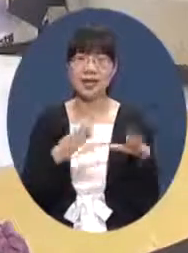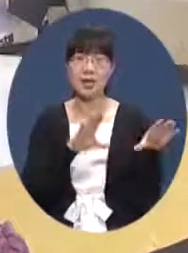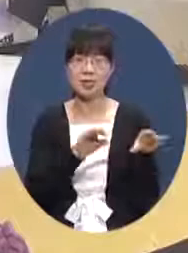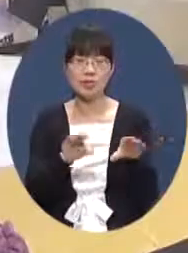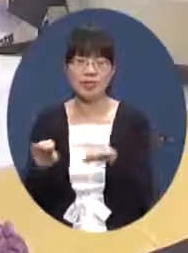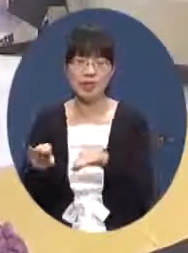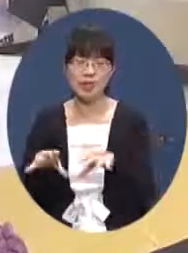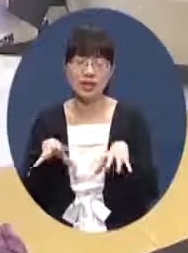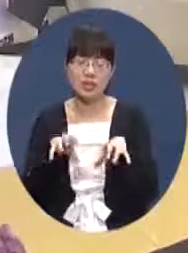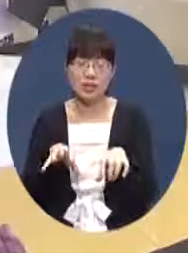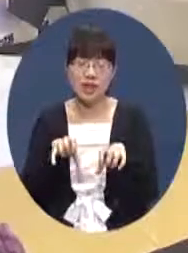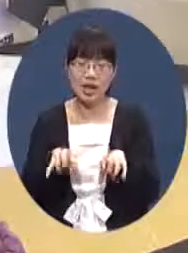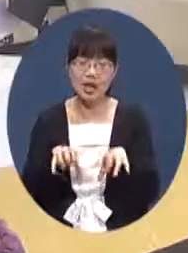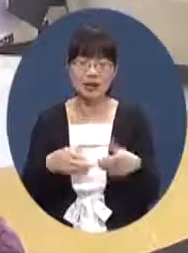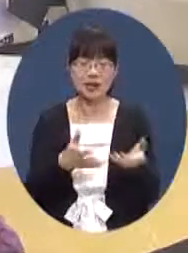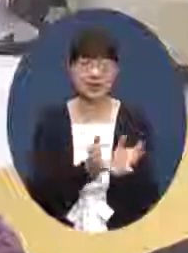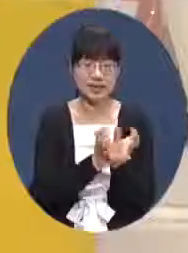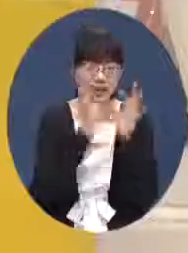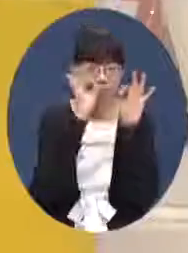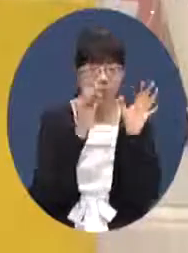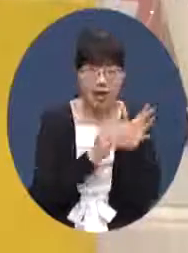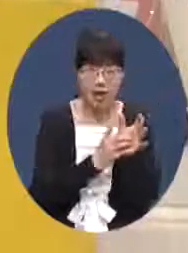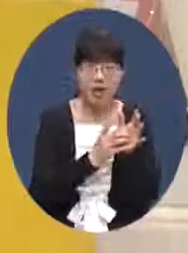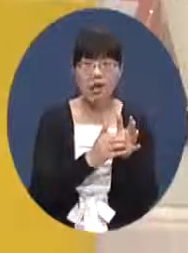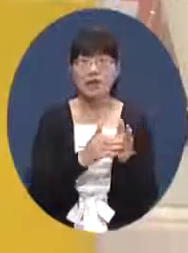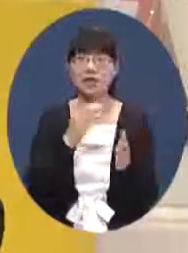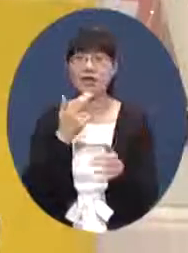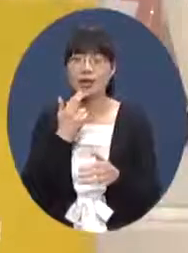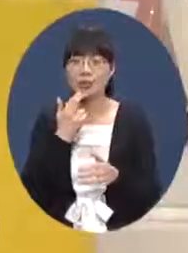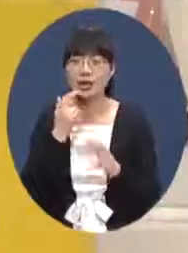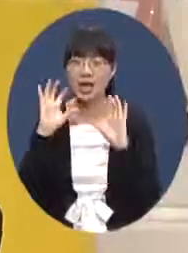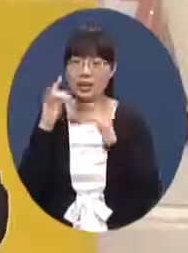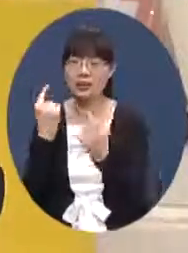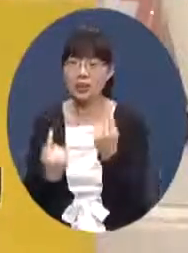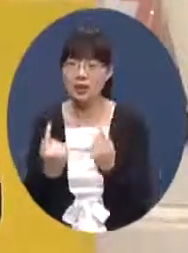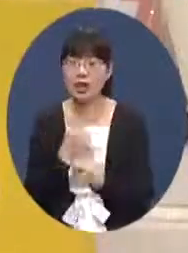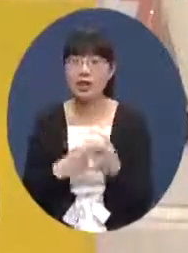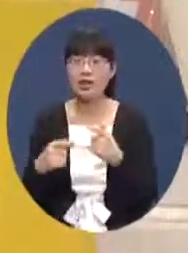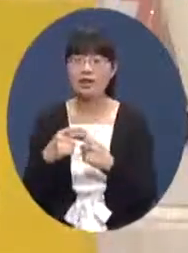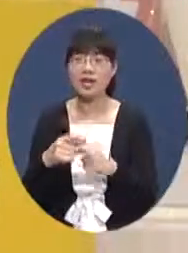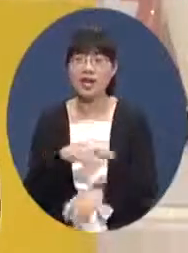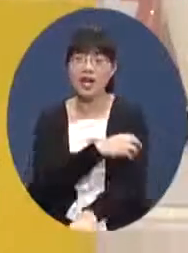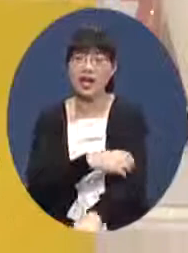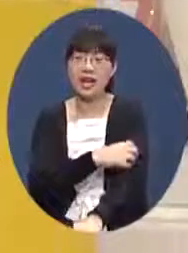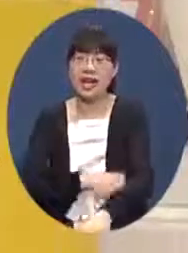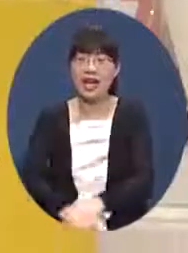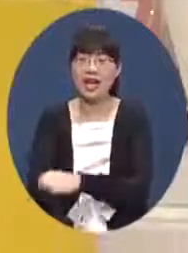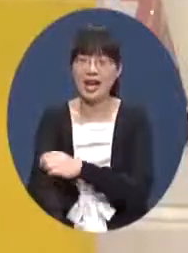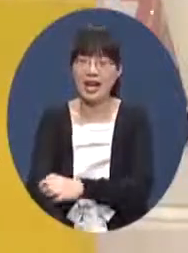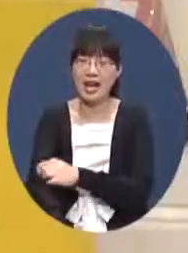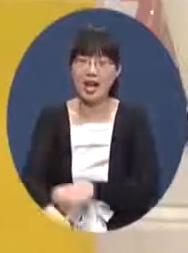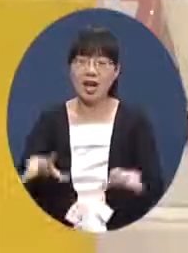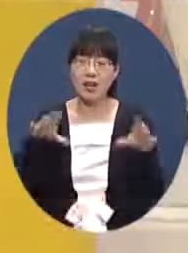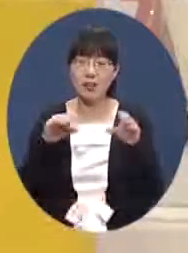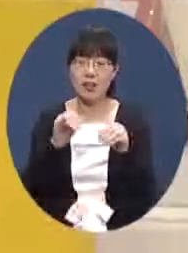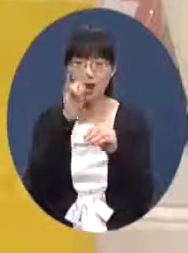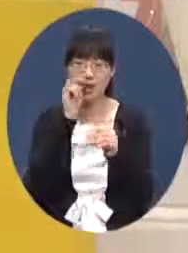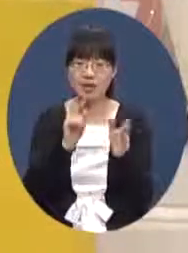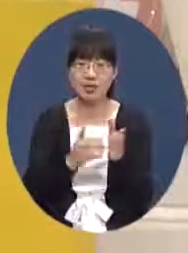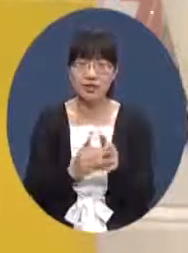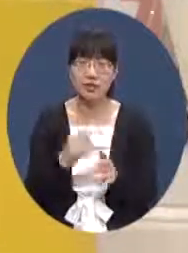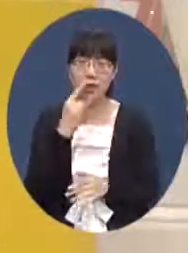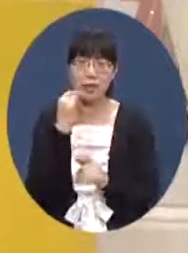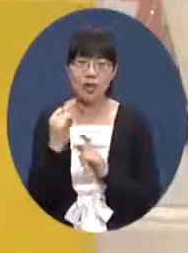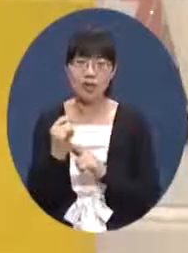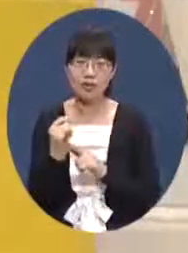부드럽게 마사지를 한 집단을 좀 봤더니 그렇게 하지 않은 아이들보다 훨씬 가려움의 증상이 완화가 되고 그리고 엄마하고